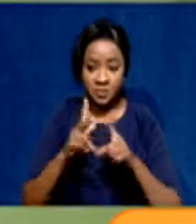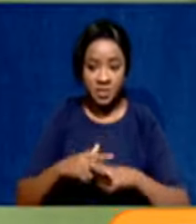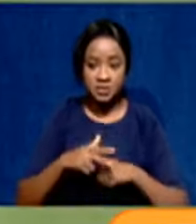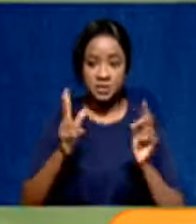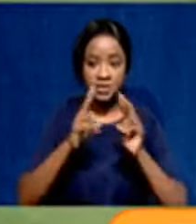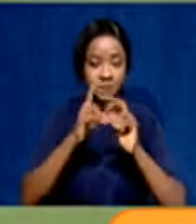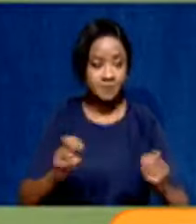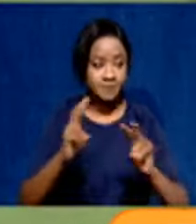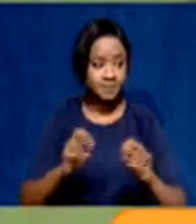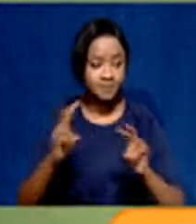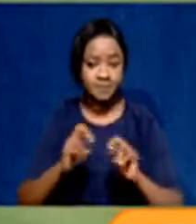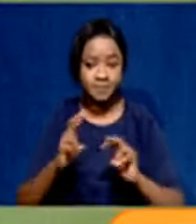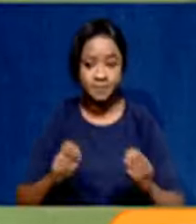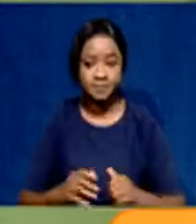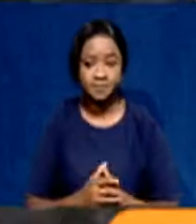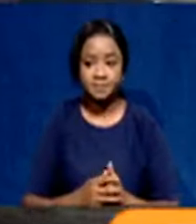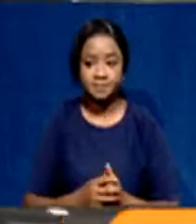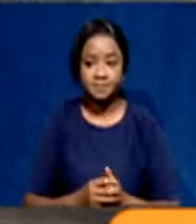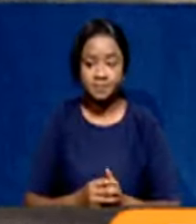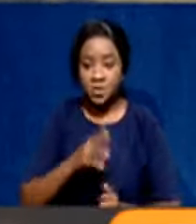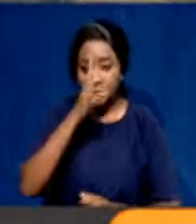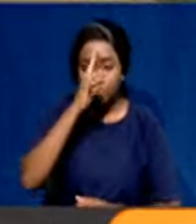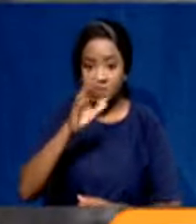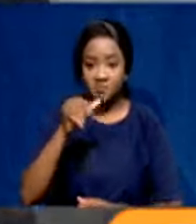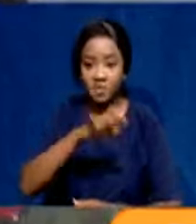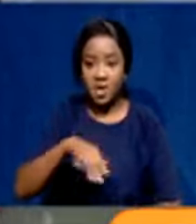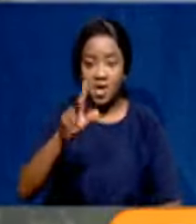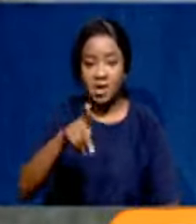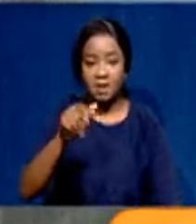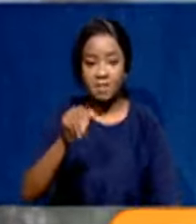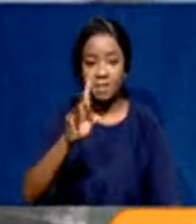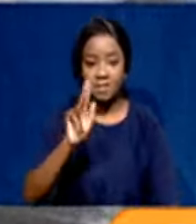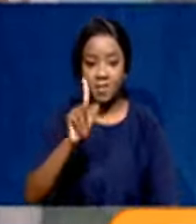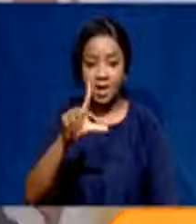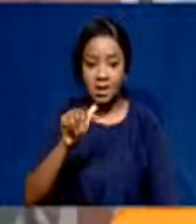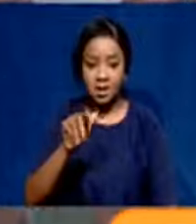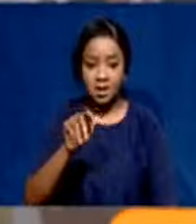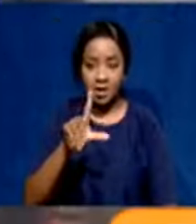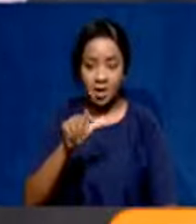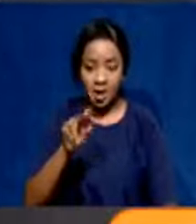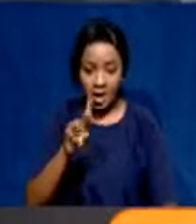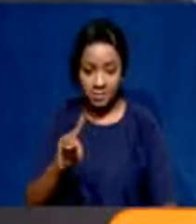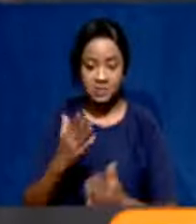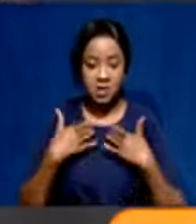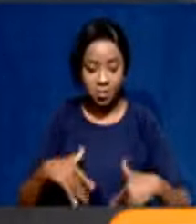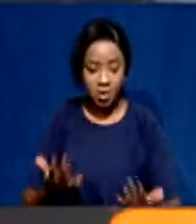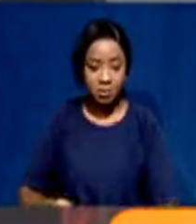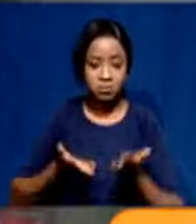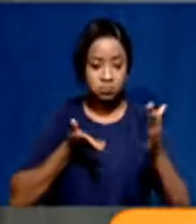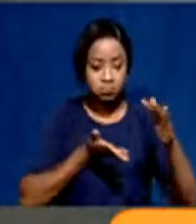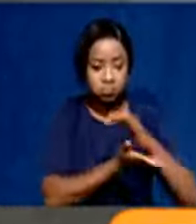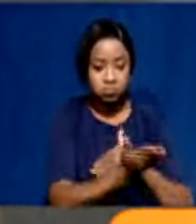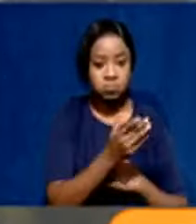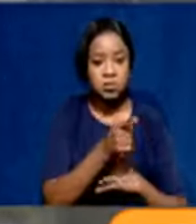ungu maaf wa polisi kutoka parkland wuku mwi na kua katika hihi ya chomo